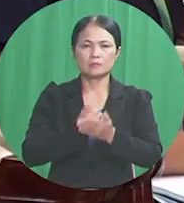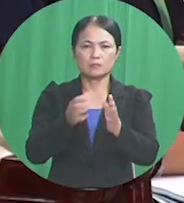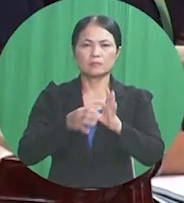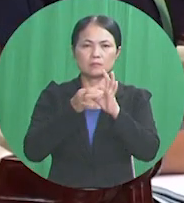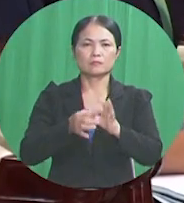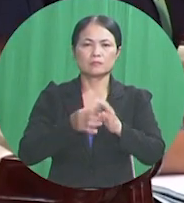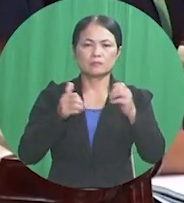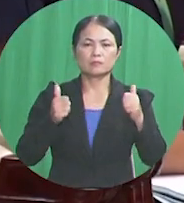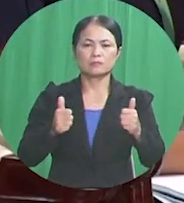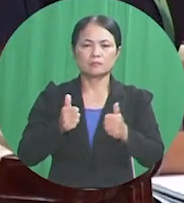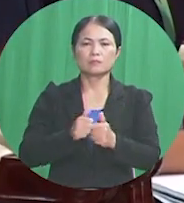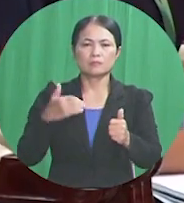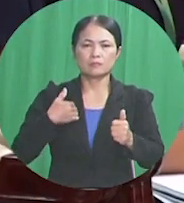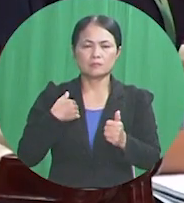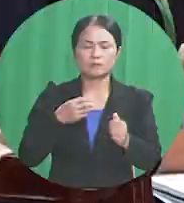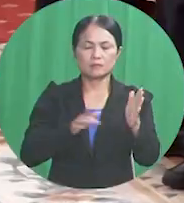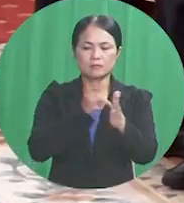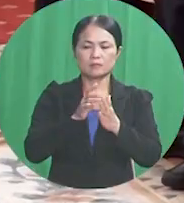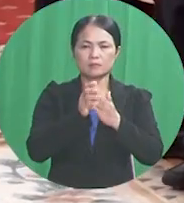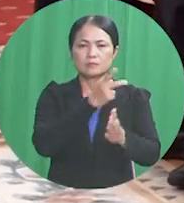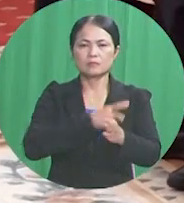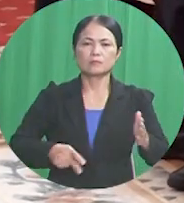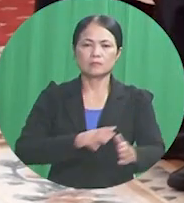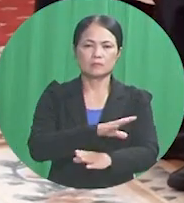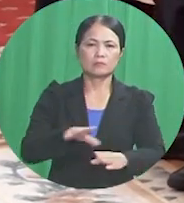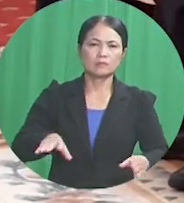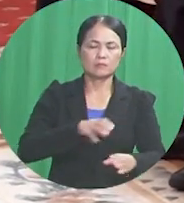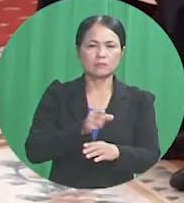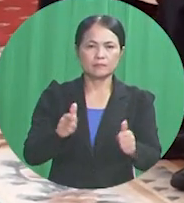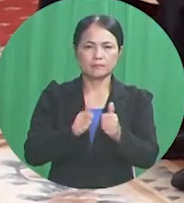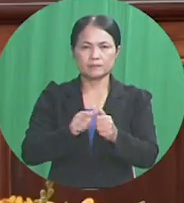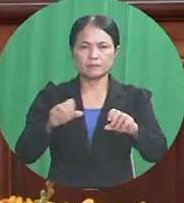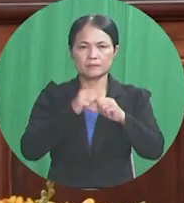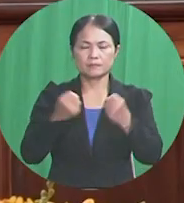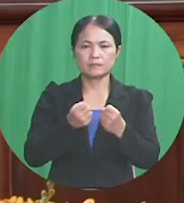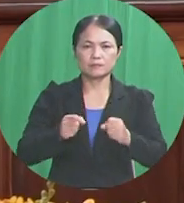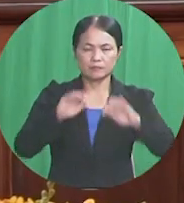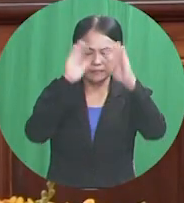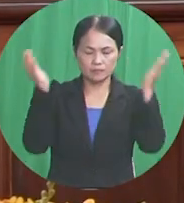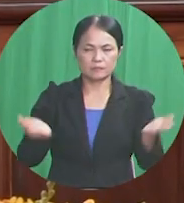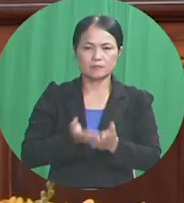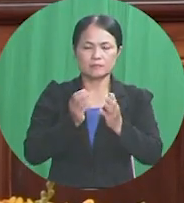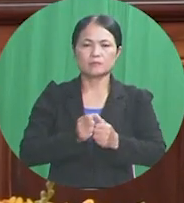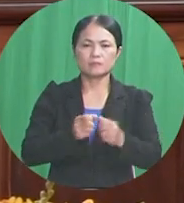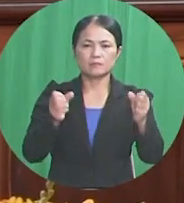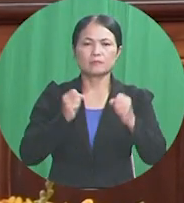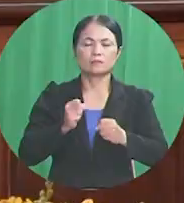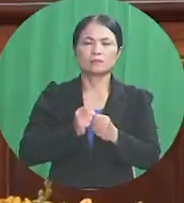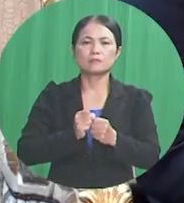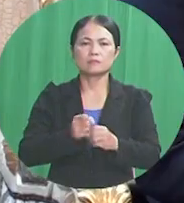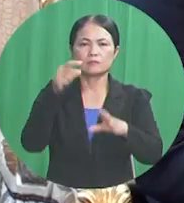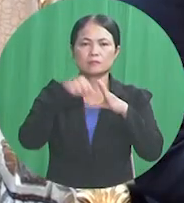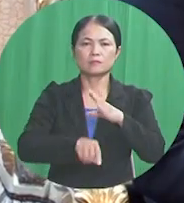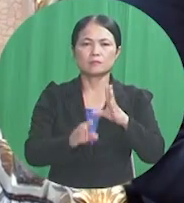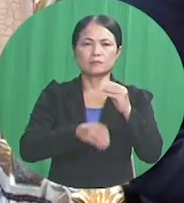การดอลอ้อได้มีนสรับระเบียงรีรัฐภิบาลกัมพูชีจิมวยองกาสหประชาชาติเอาการไทยรังหมอมหนึ่งซีจมรุ่